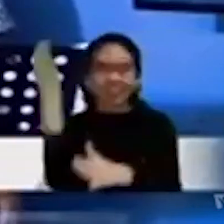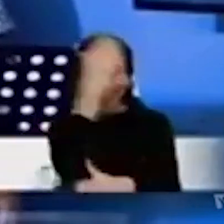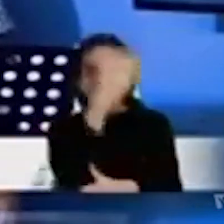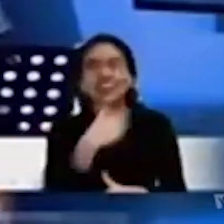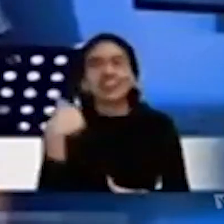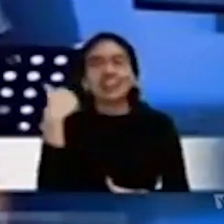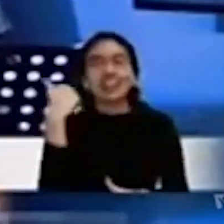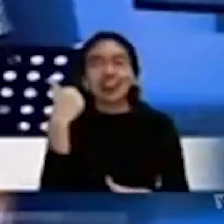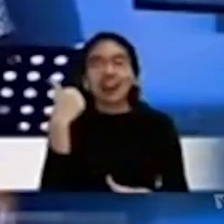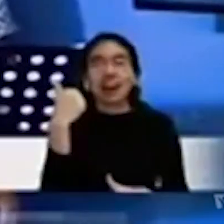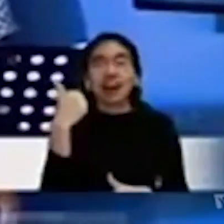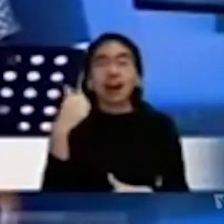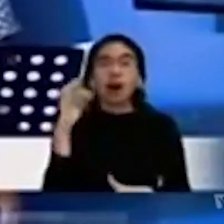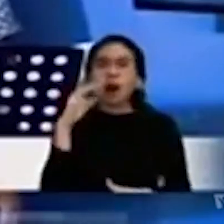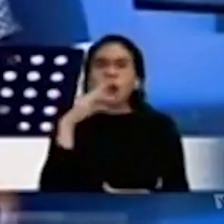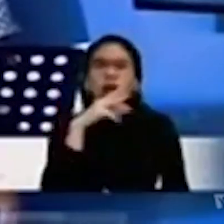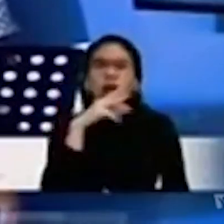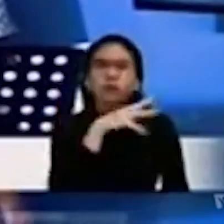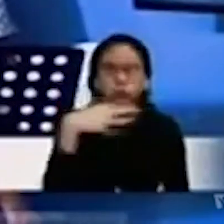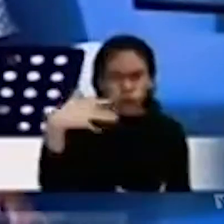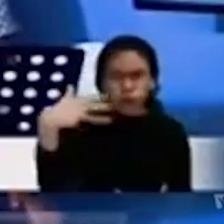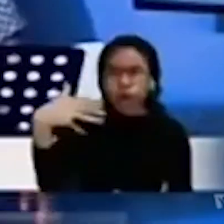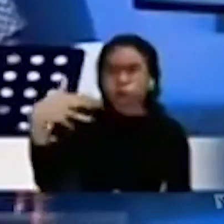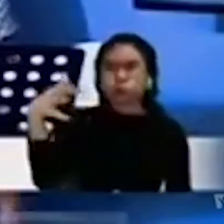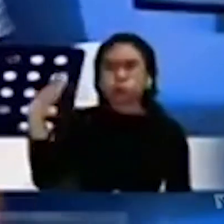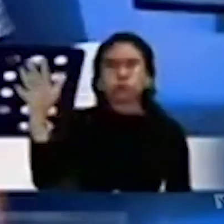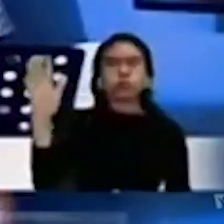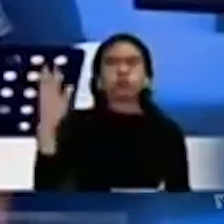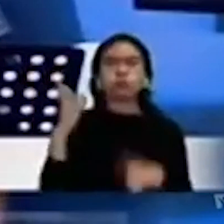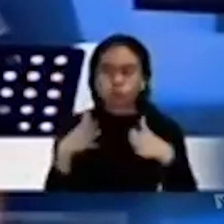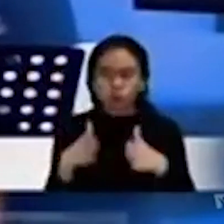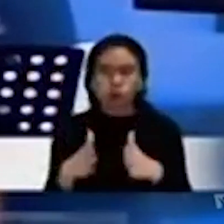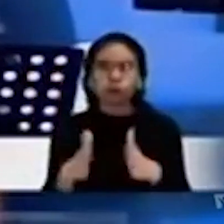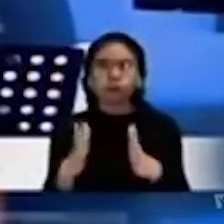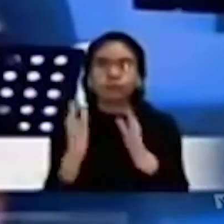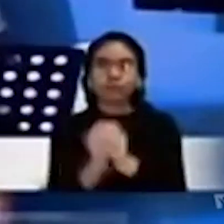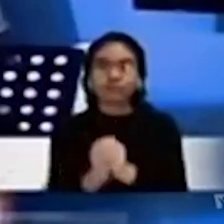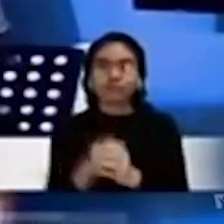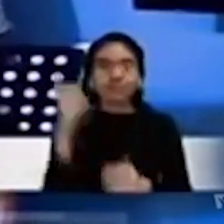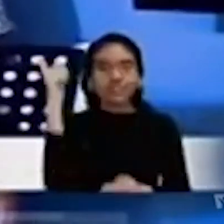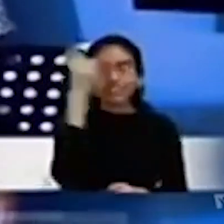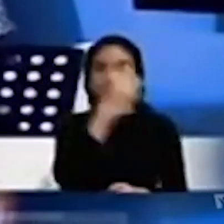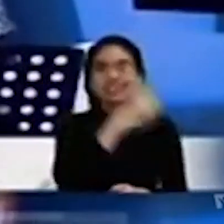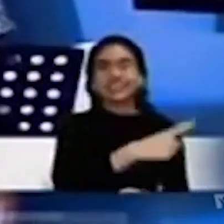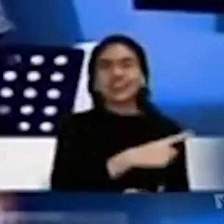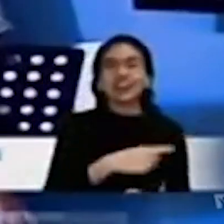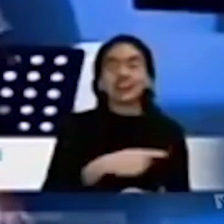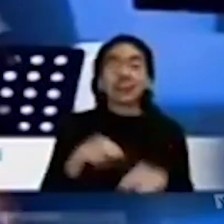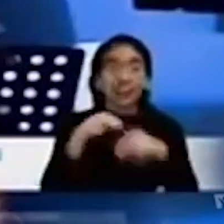indah, airnya yang terus mengalir dari tatanya